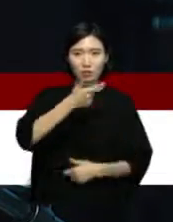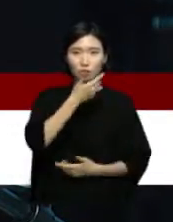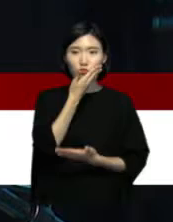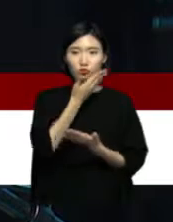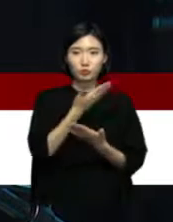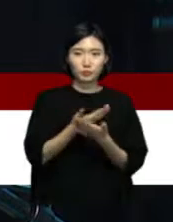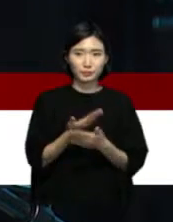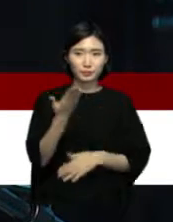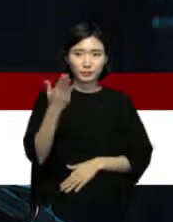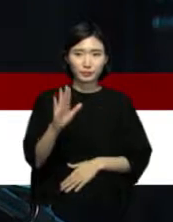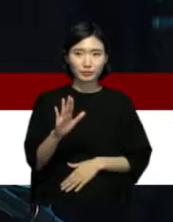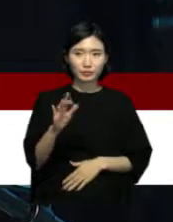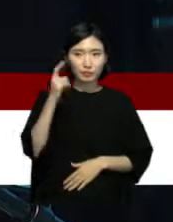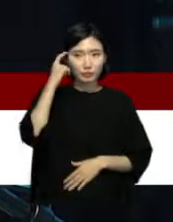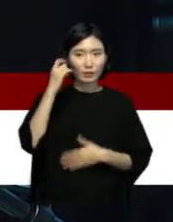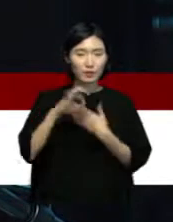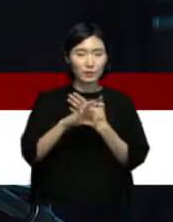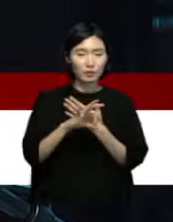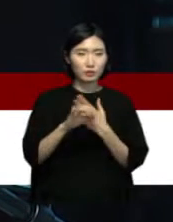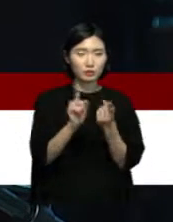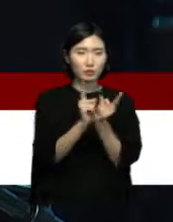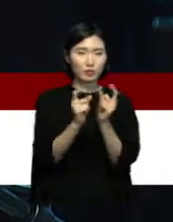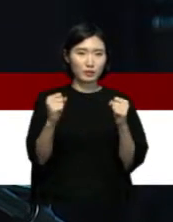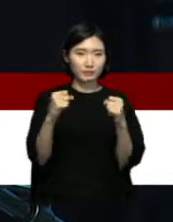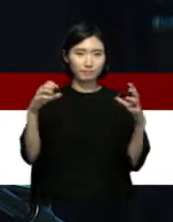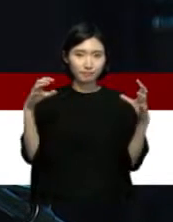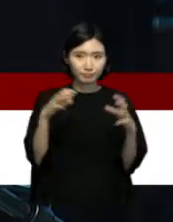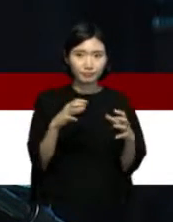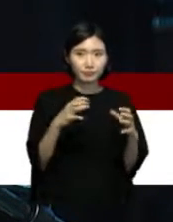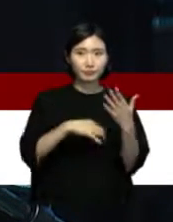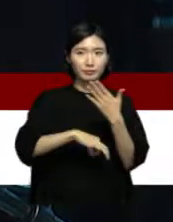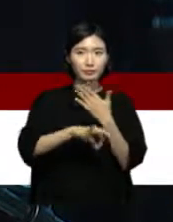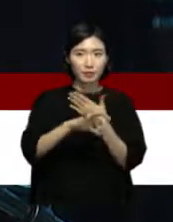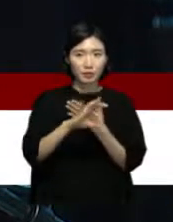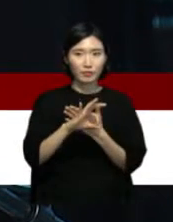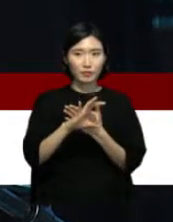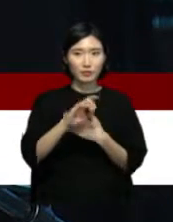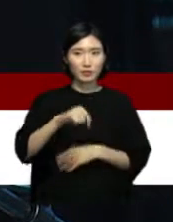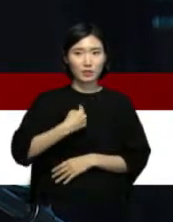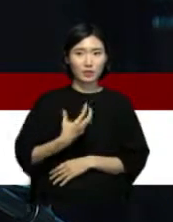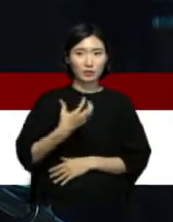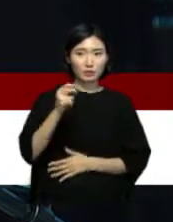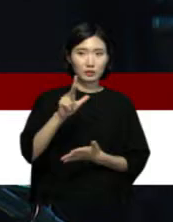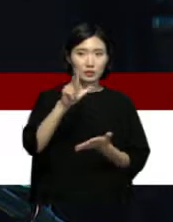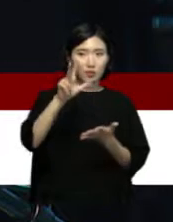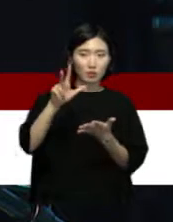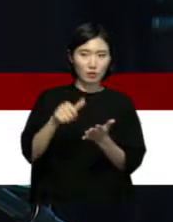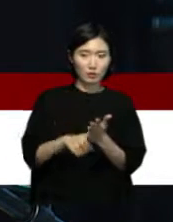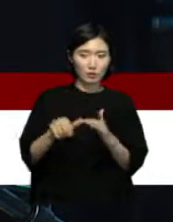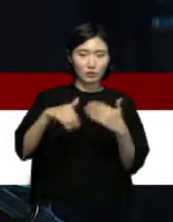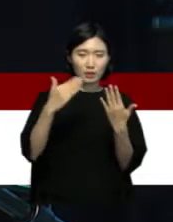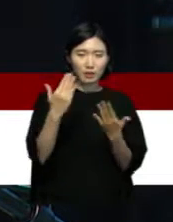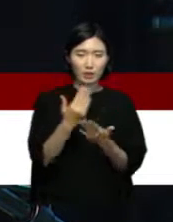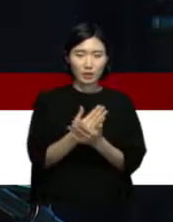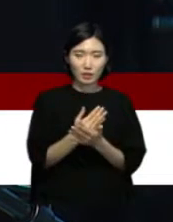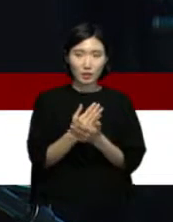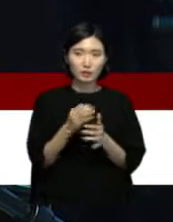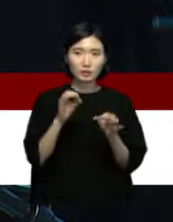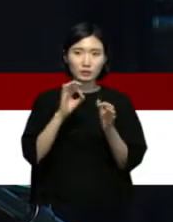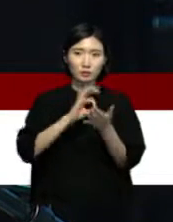하지만 가만히 생각하면 서로 힘을 합쳐서 하면 혹은 자기가 가진 자원을 다 털어서